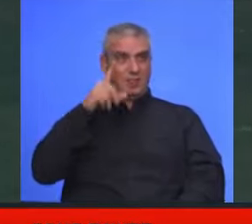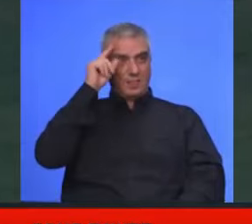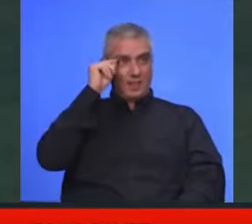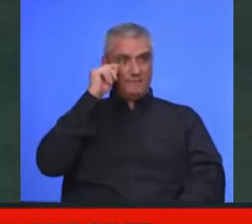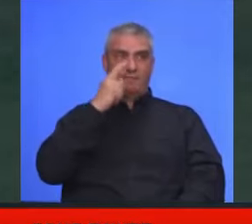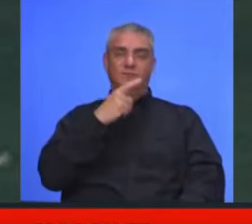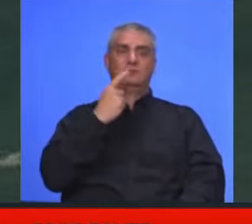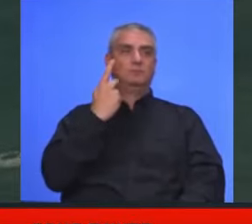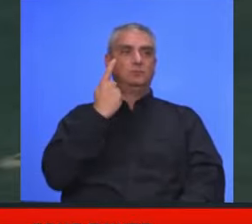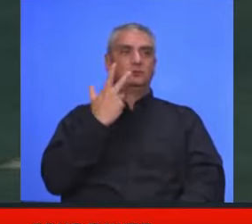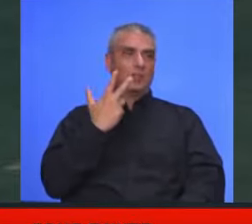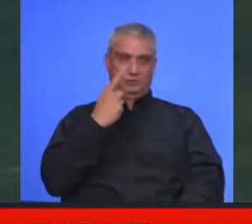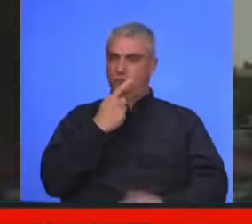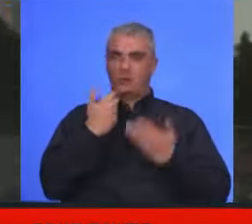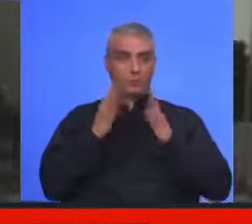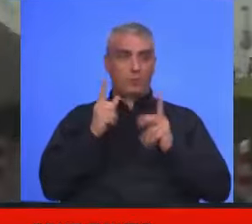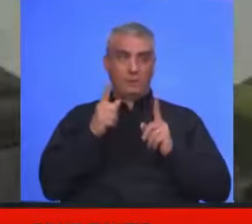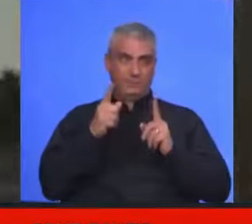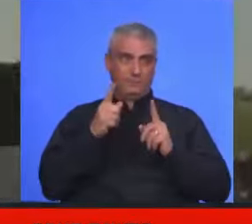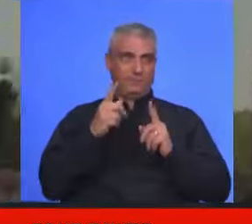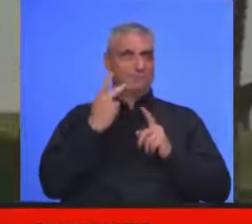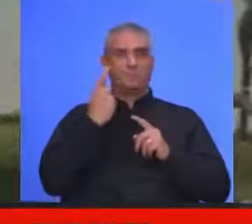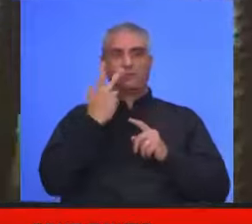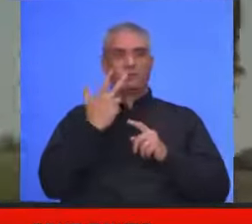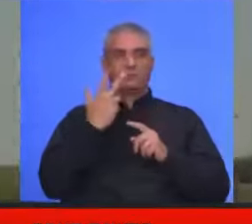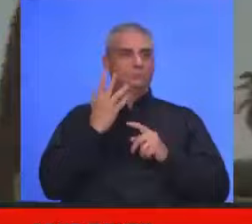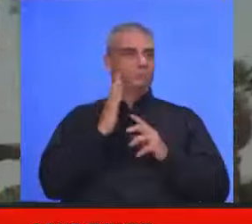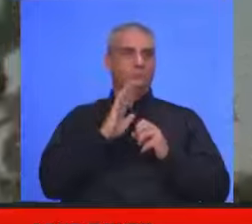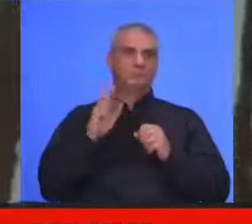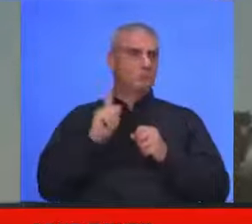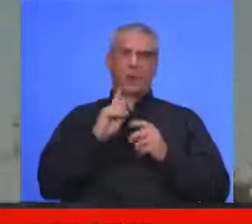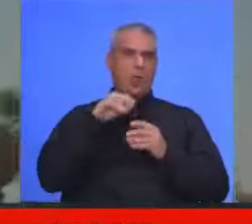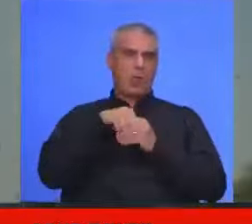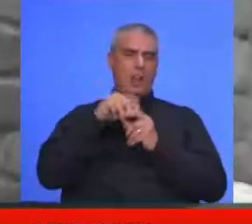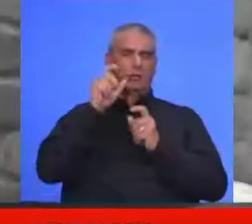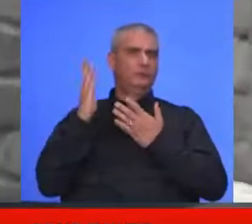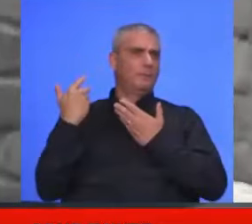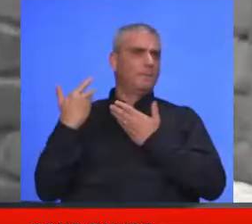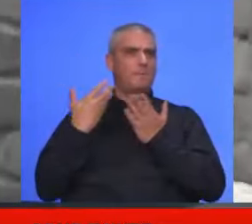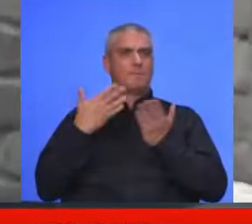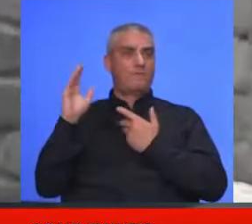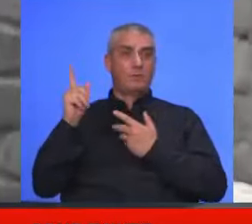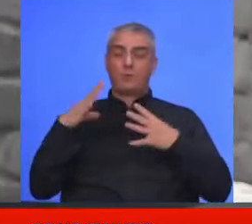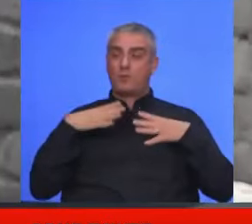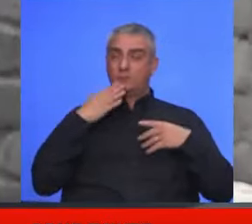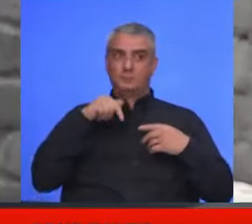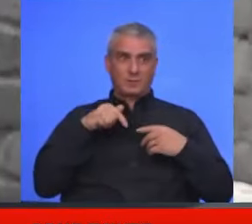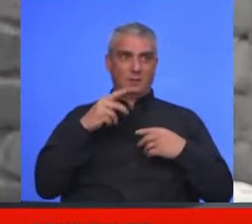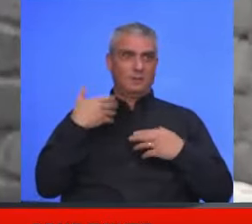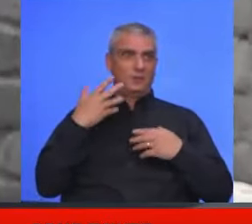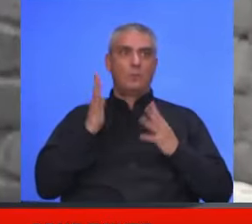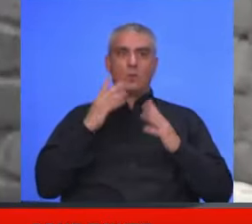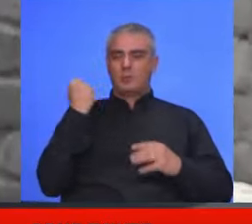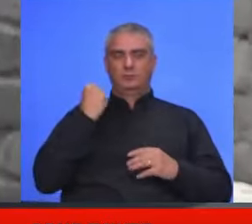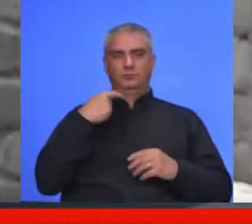הרבה מלונות פתוחים לקהל הרחב, כמעט 1/3 מהם אינם מערכים כלל מפונים. חופשות בארץ הולכות להיות מאוד